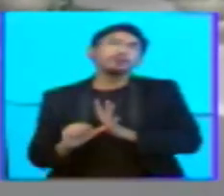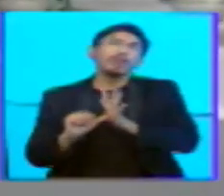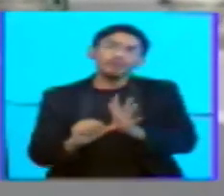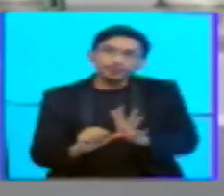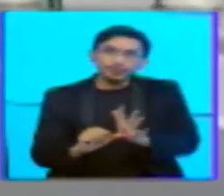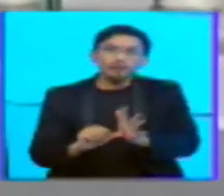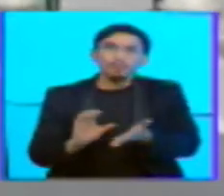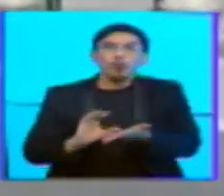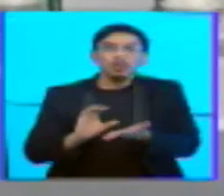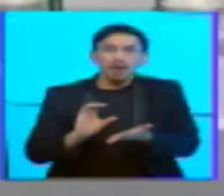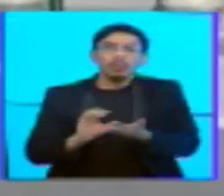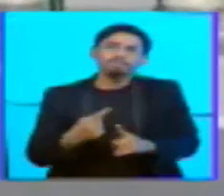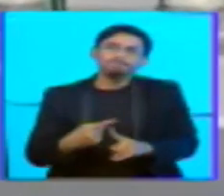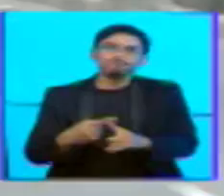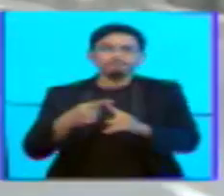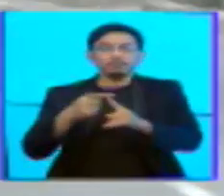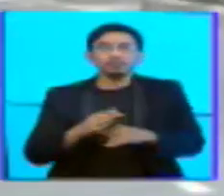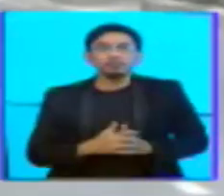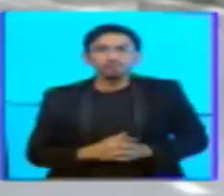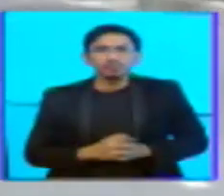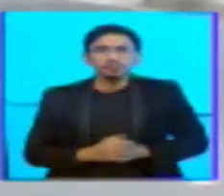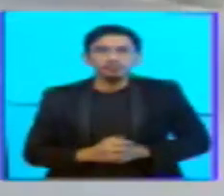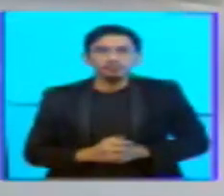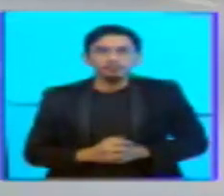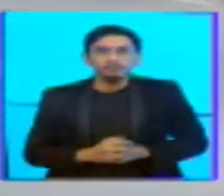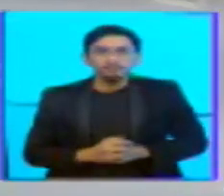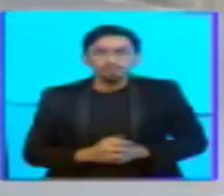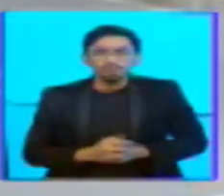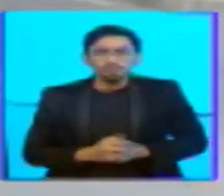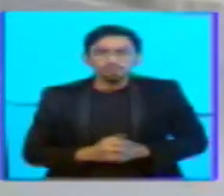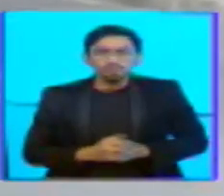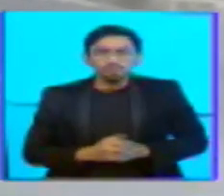modal. Dari Yogyakarta, Gunato Farhan, iNews, melaporkan.